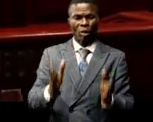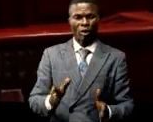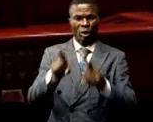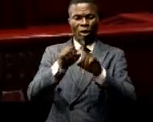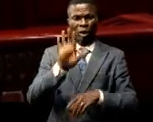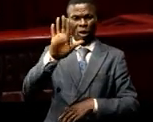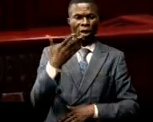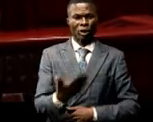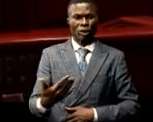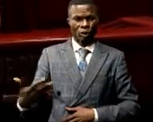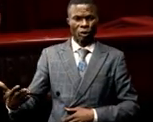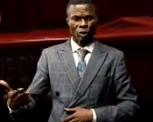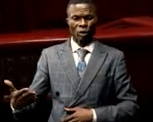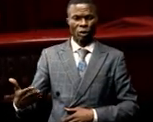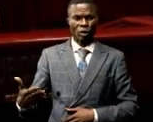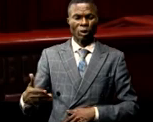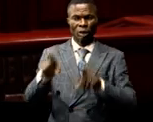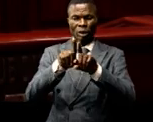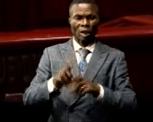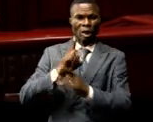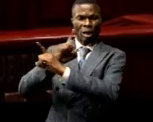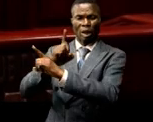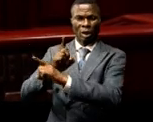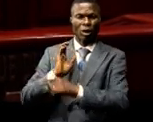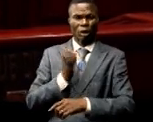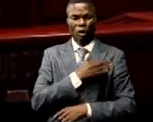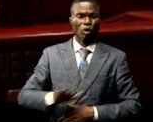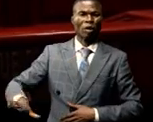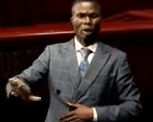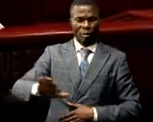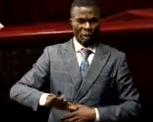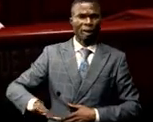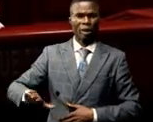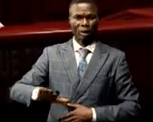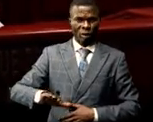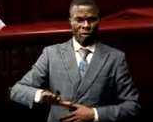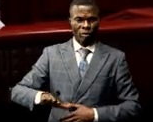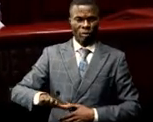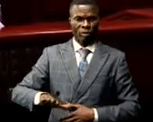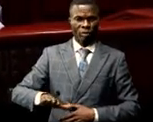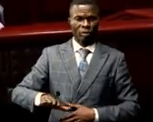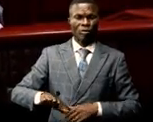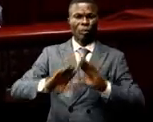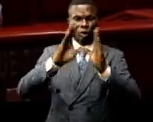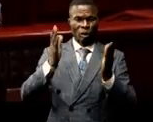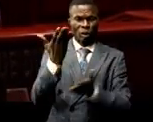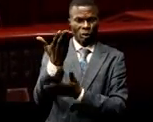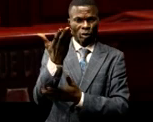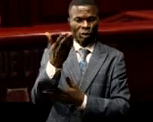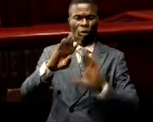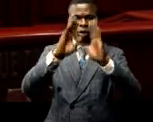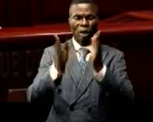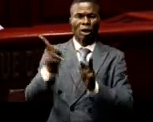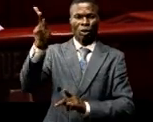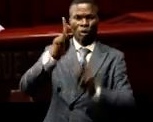biens et pour la défense de notre nation. Tout en demandant à notre peuple